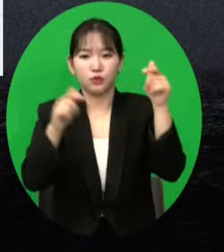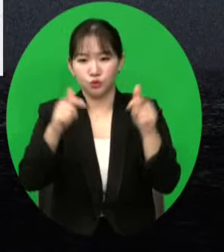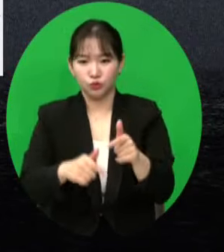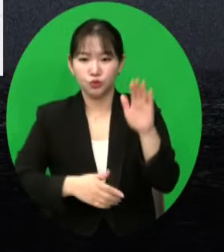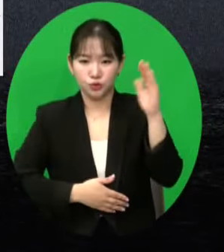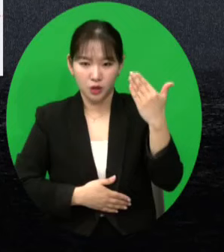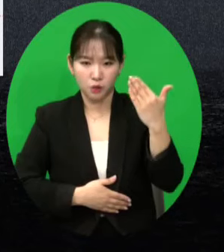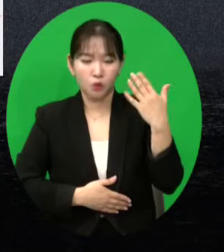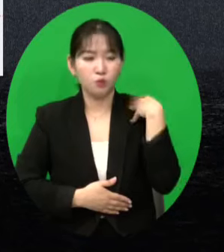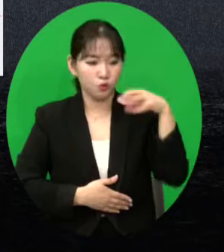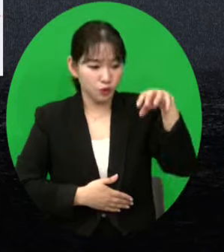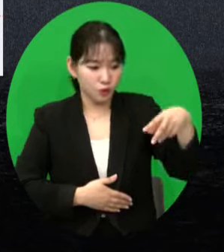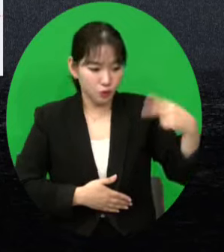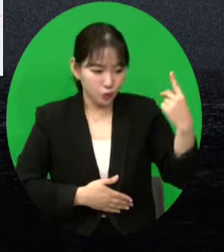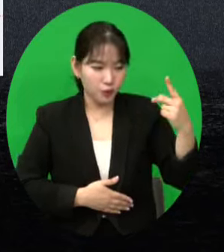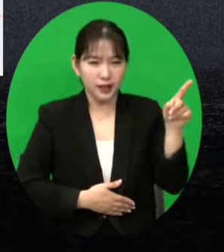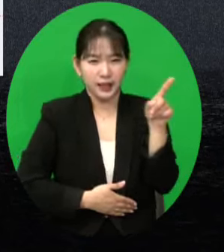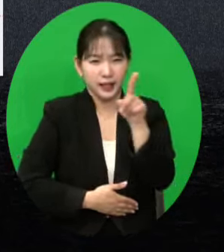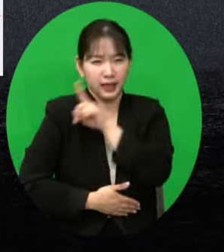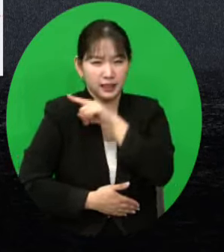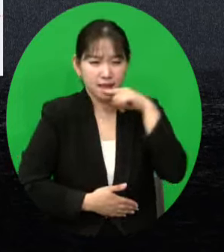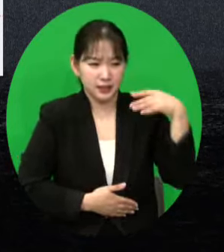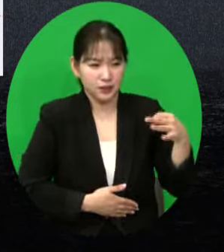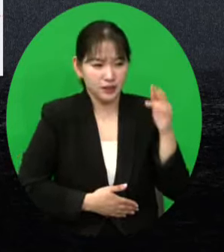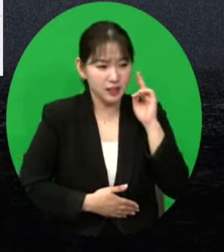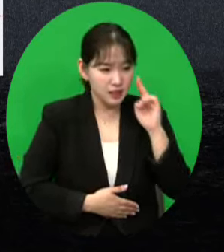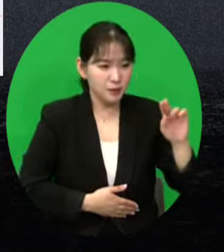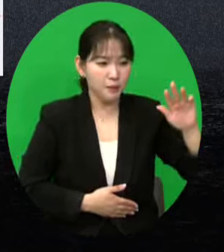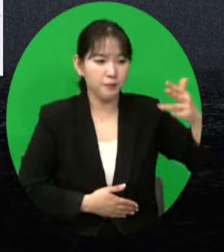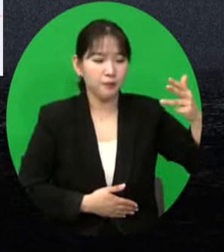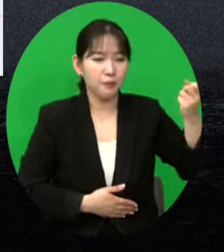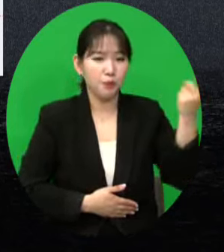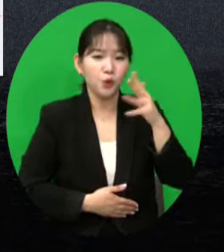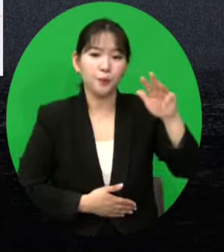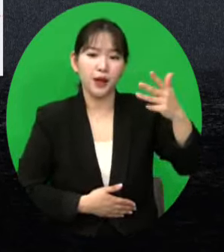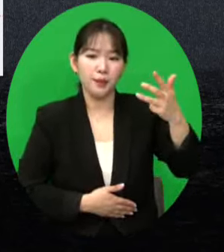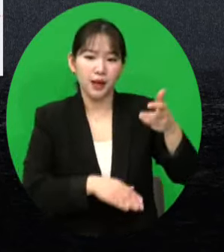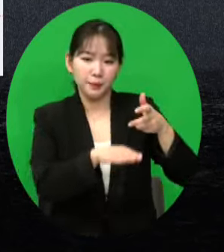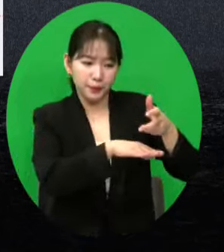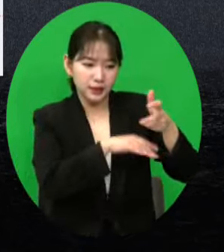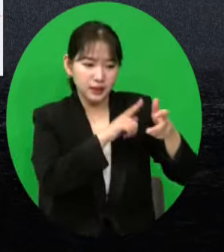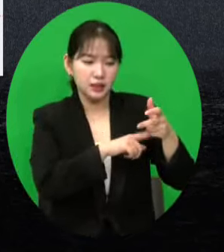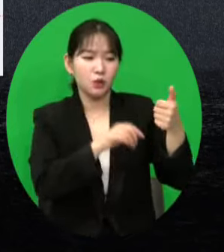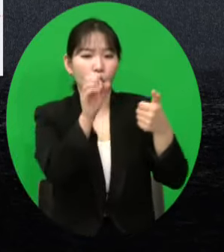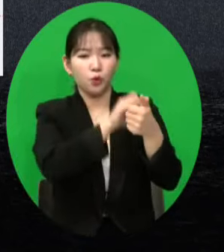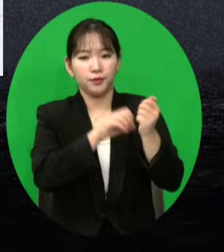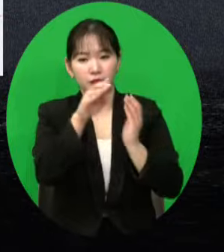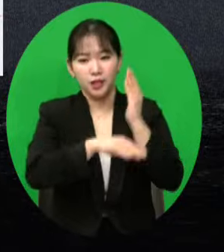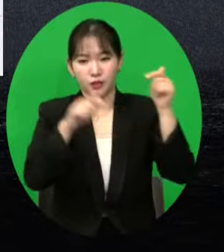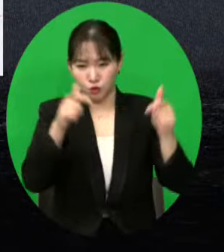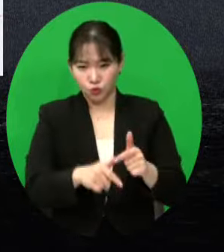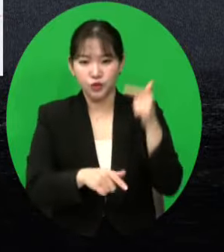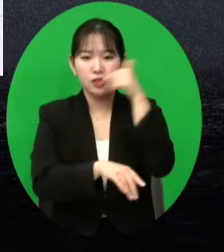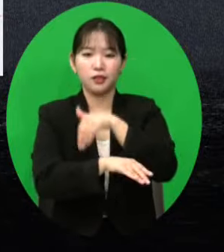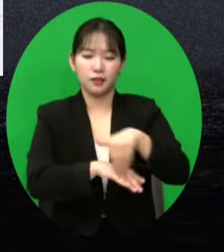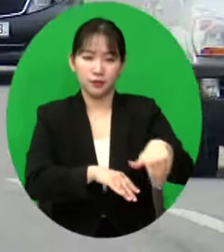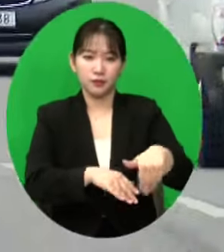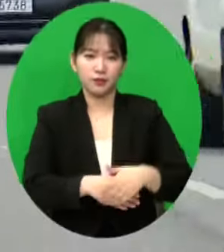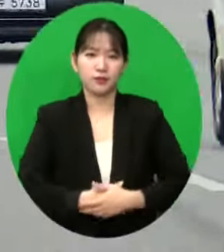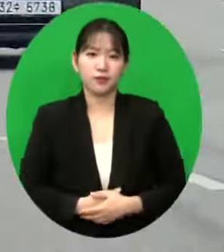줄어들고 무안군도 가장 적자폭이 큰 800번 버스의 운행이 50% 이상 감축될